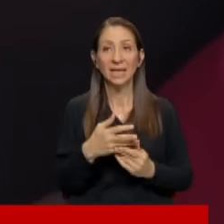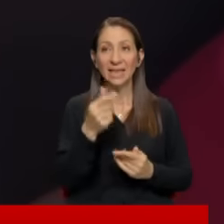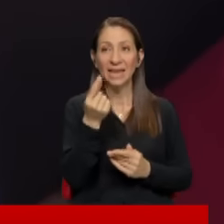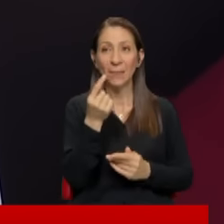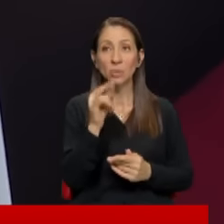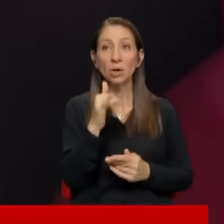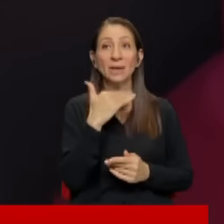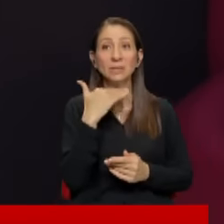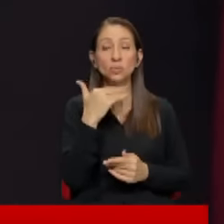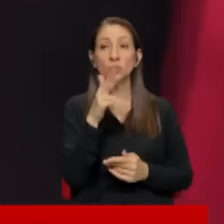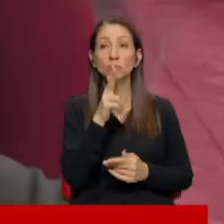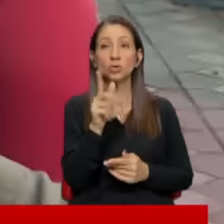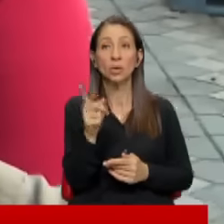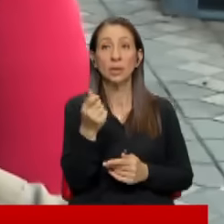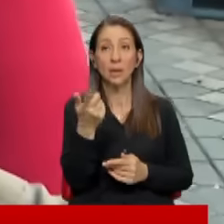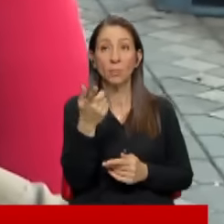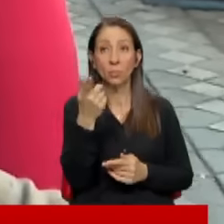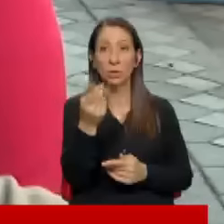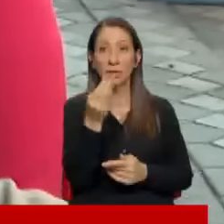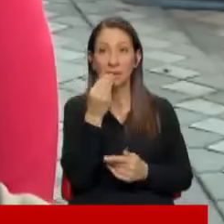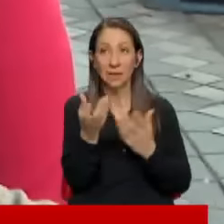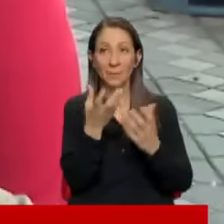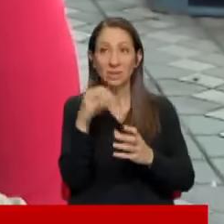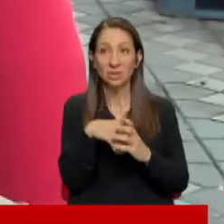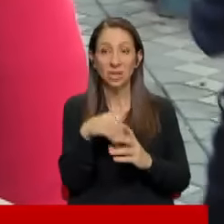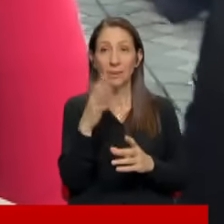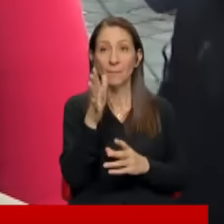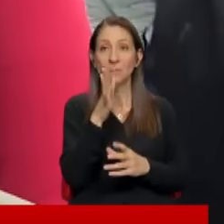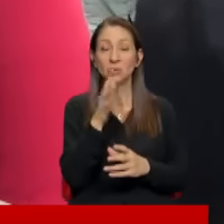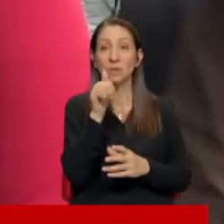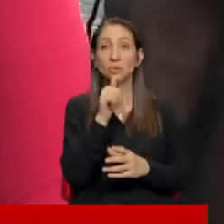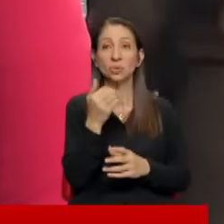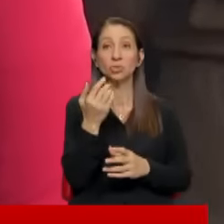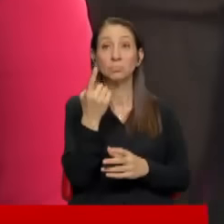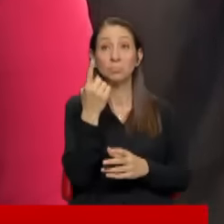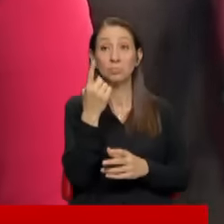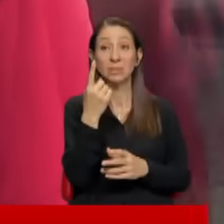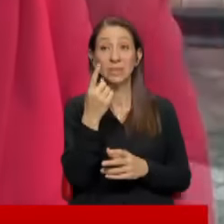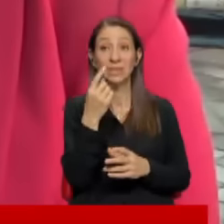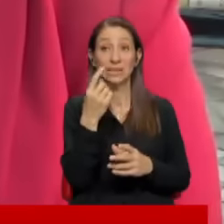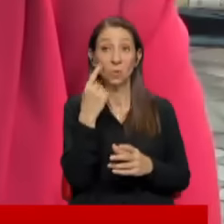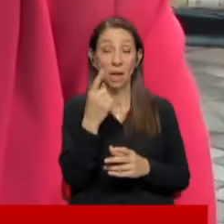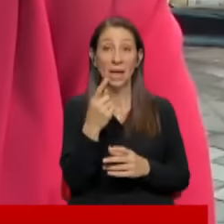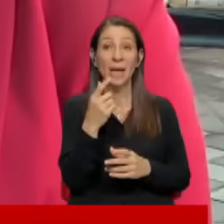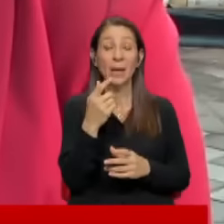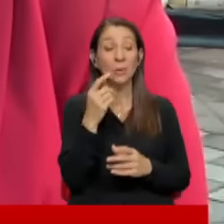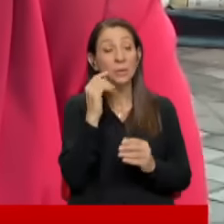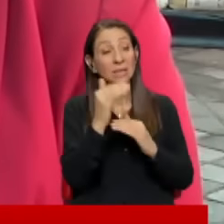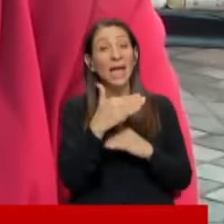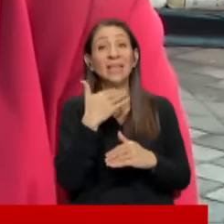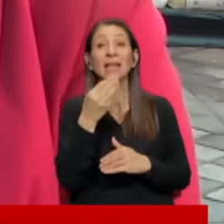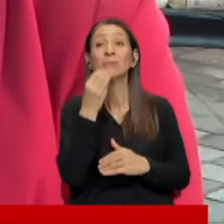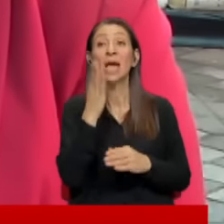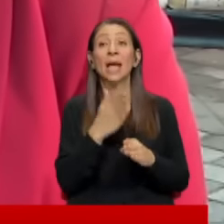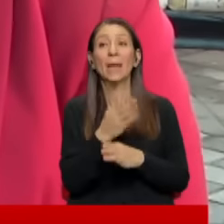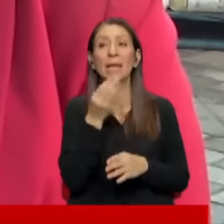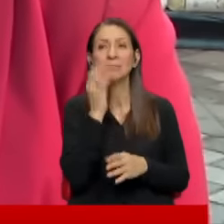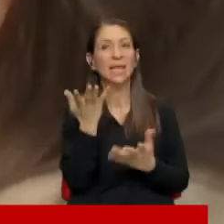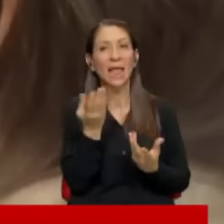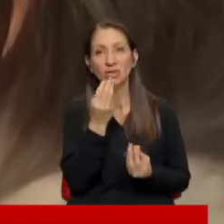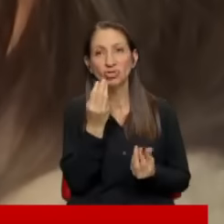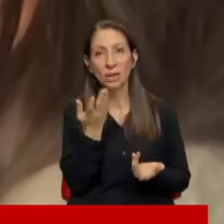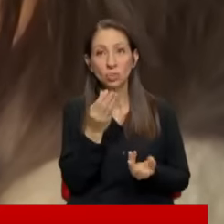et 310 lira. Bunun yemek olması için en az 500 lira 600 lira bir öğün için. Vatandaş et yemeyecek, ekmek yemeyecek,